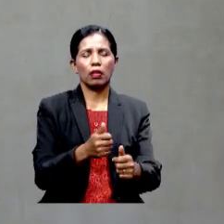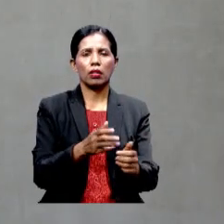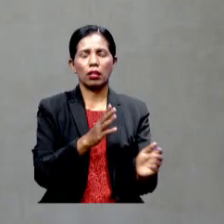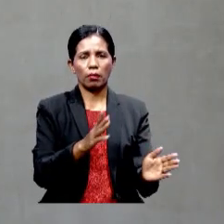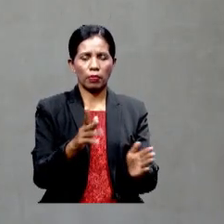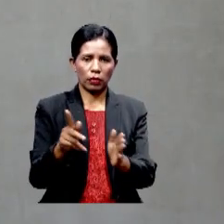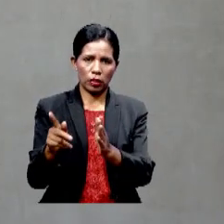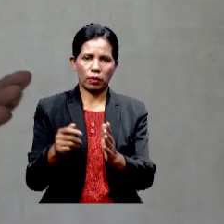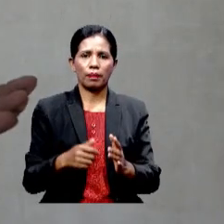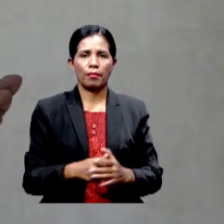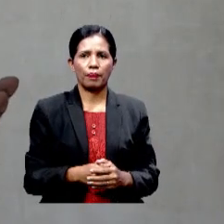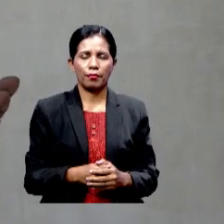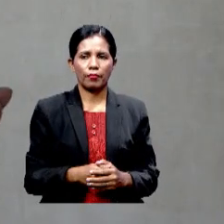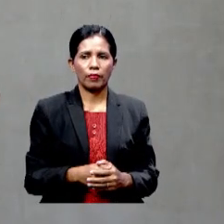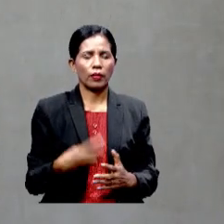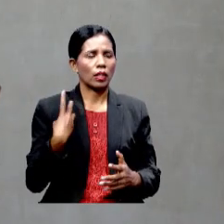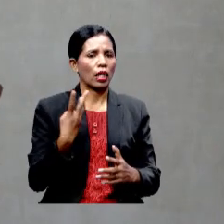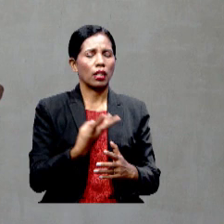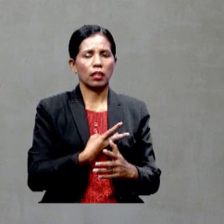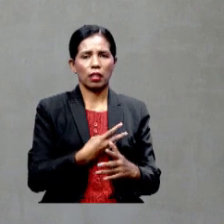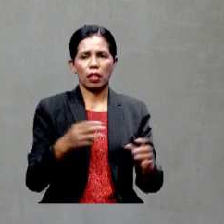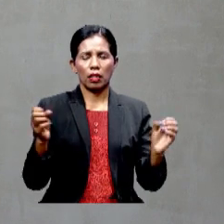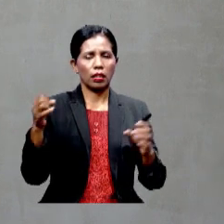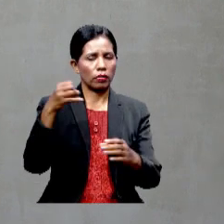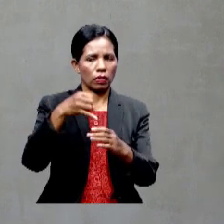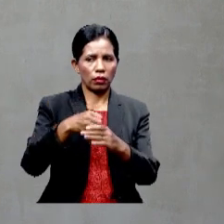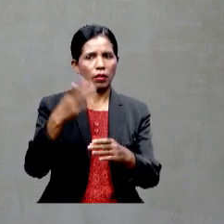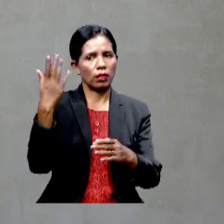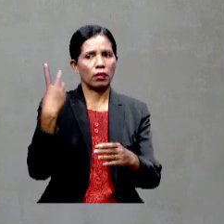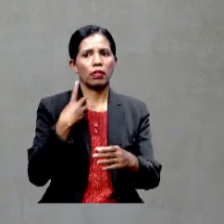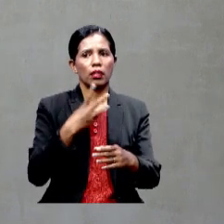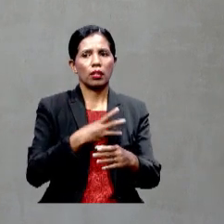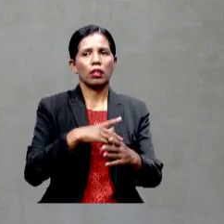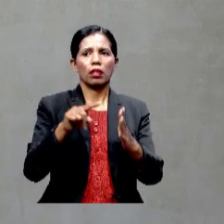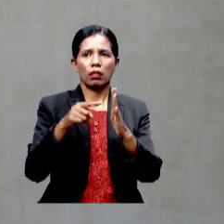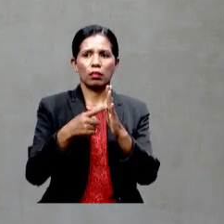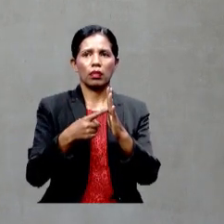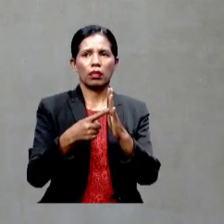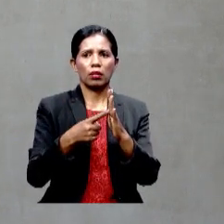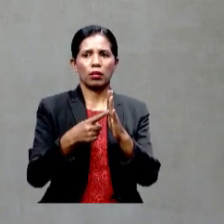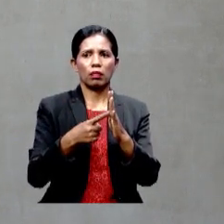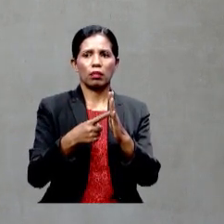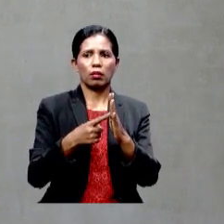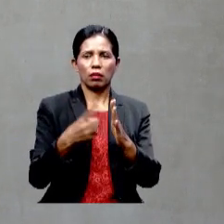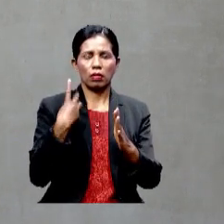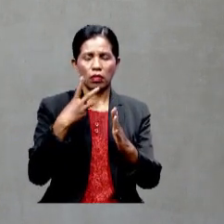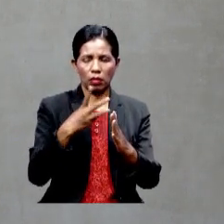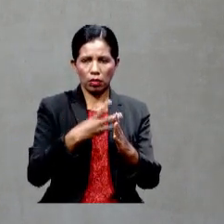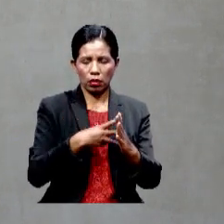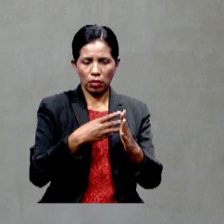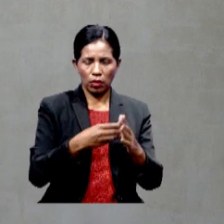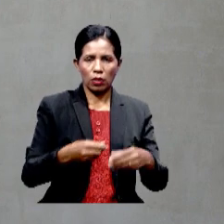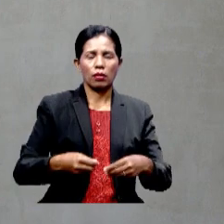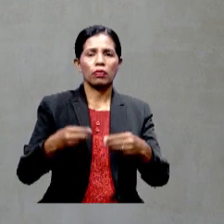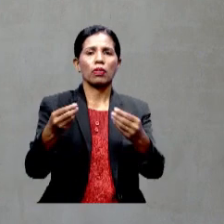prosesa. Nebe maka ita la identifika teknia la involve hina ba ita molok or sanction ruwe tingi liberta fila pal